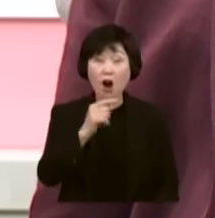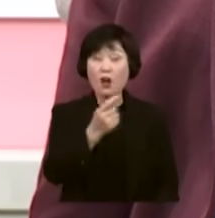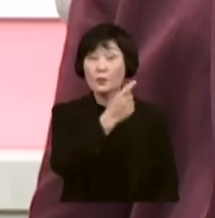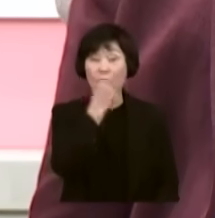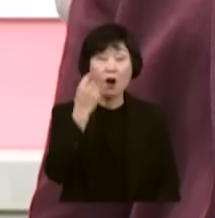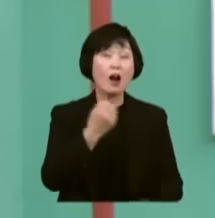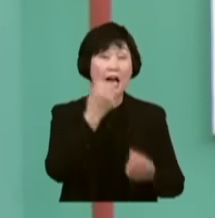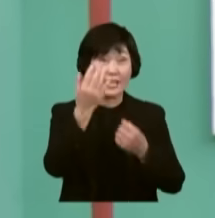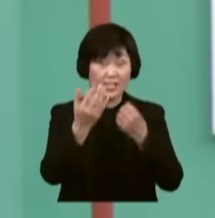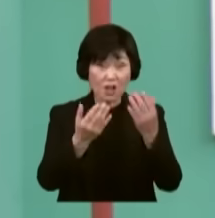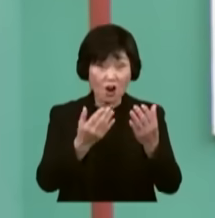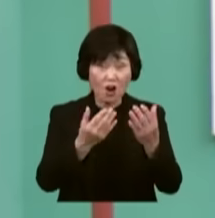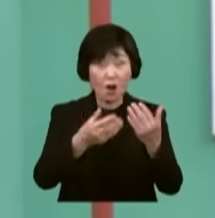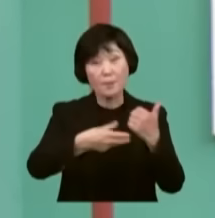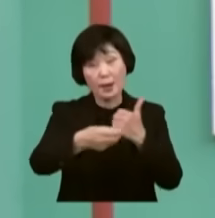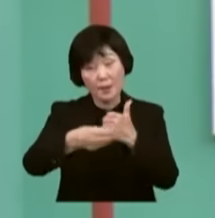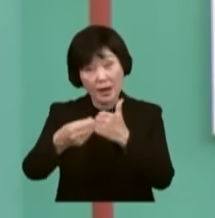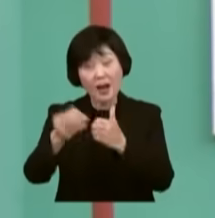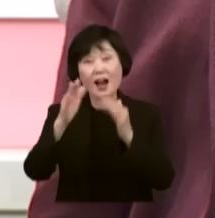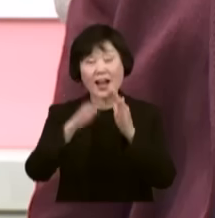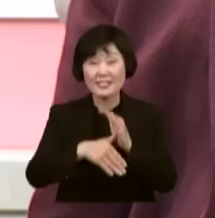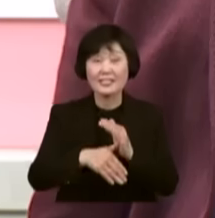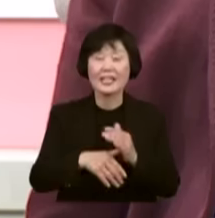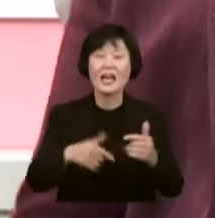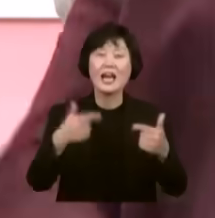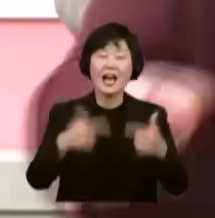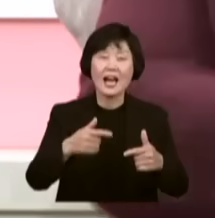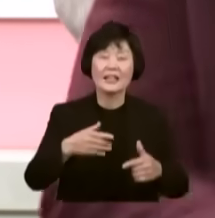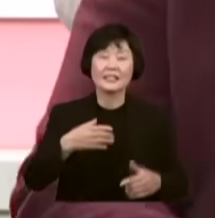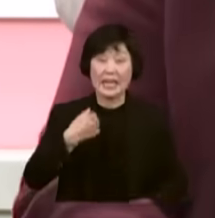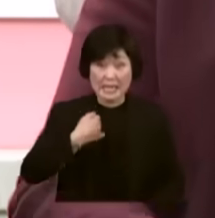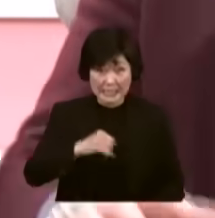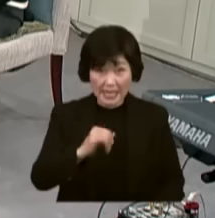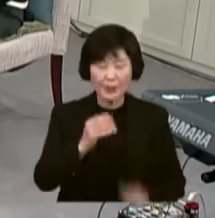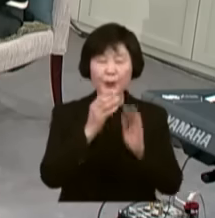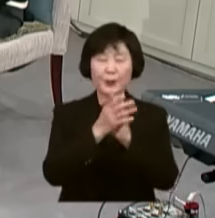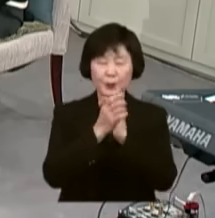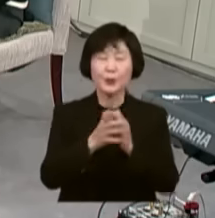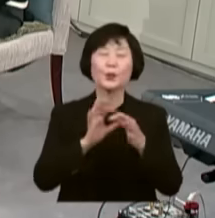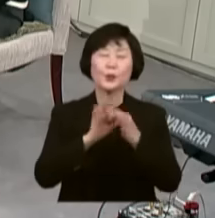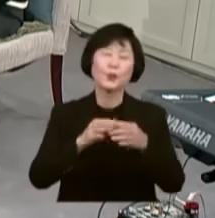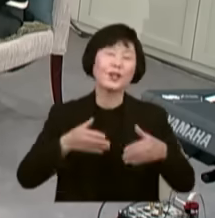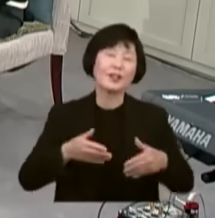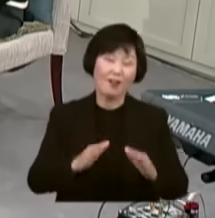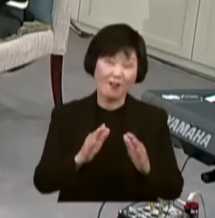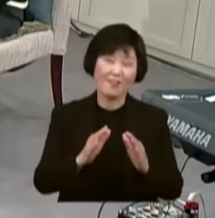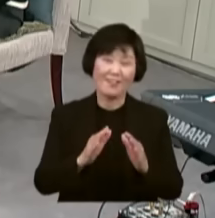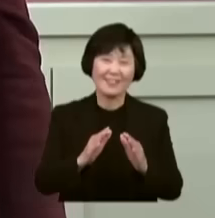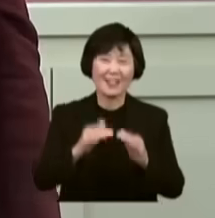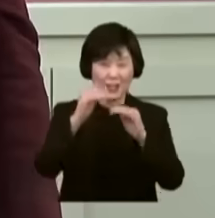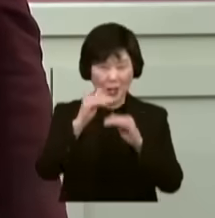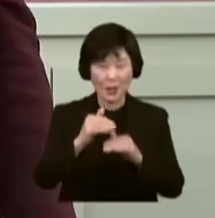스토리예요. 기도로 태어난 딸. 그 교회 사람들이 또 증인이잖아. 다 알았어. 네. 교회 알지. 사람들이 네. 얘만 보면 너